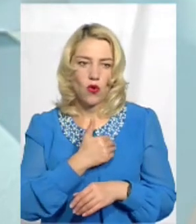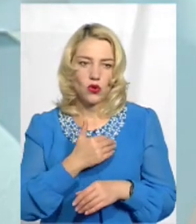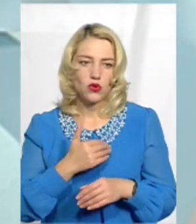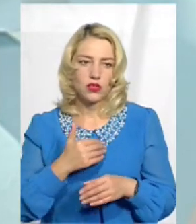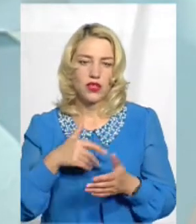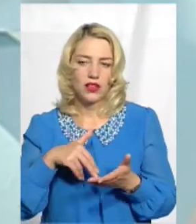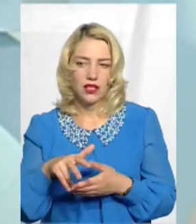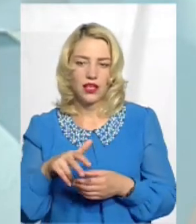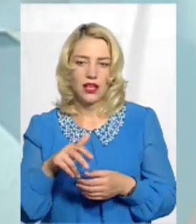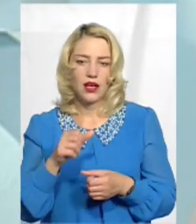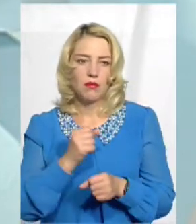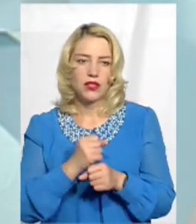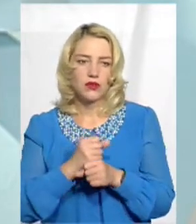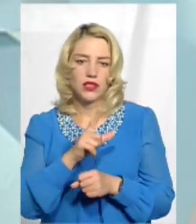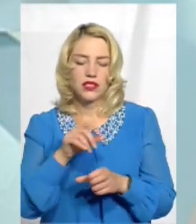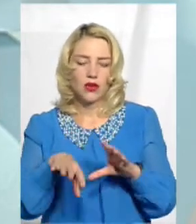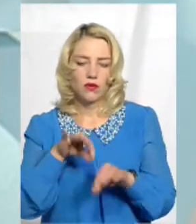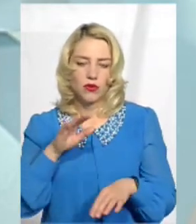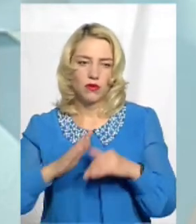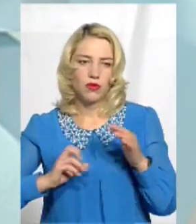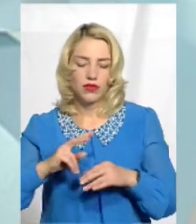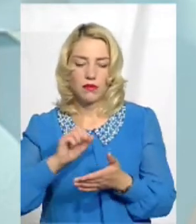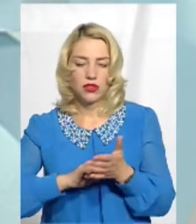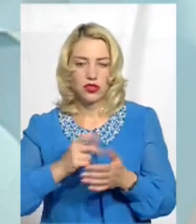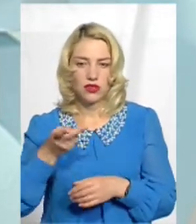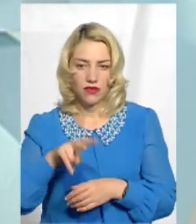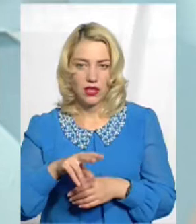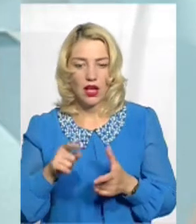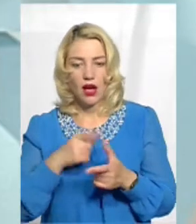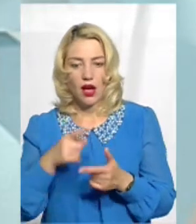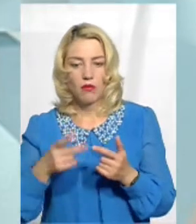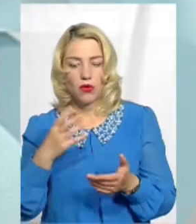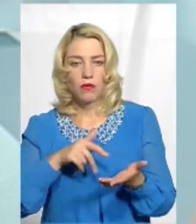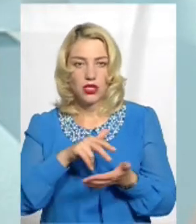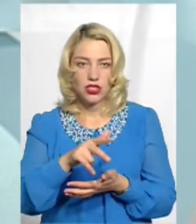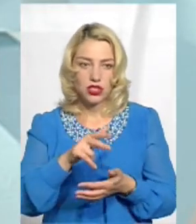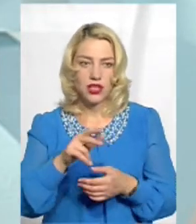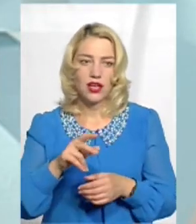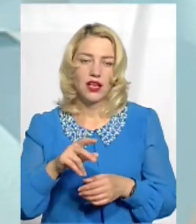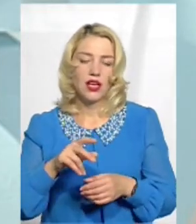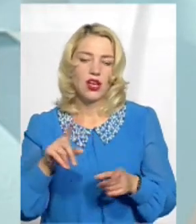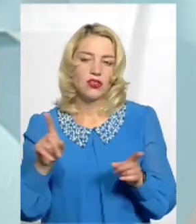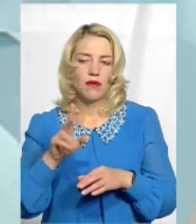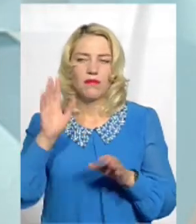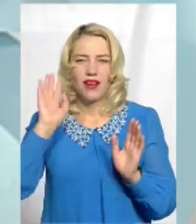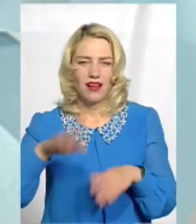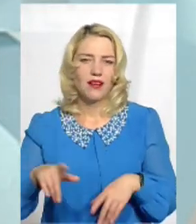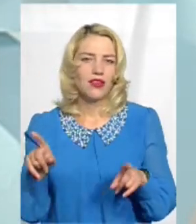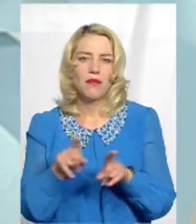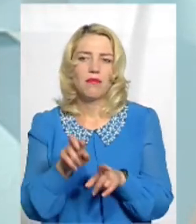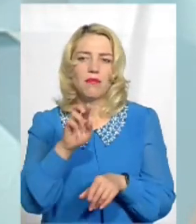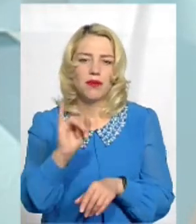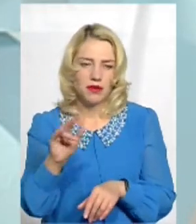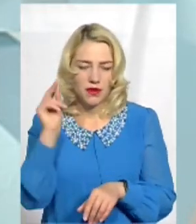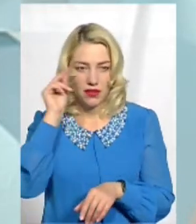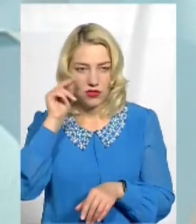обраною професією. Ну, причин дві. Перша, або пішли навчатися, аби навчатися, не думаючи про те, що